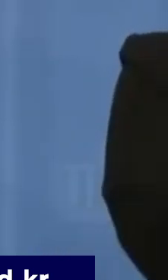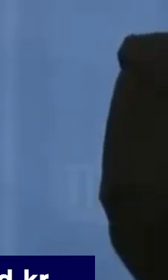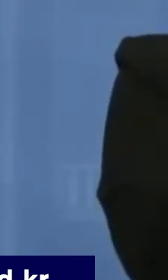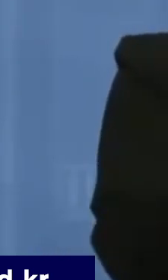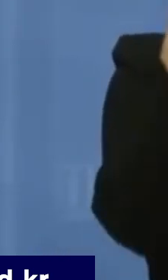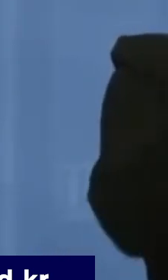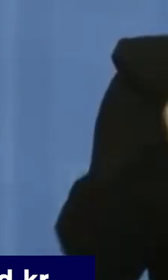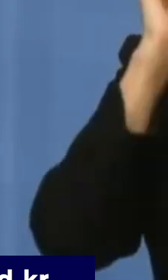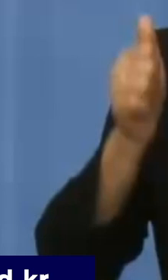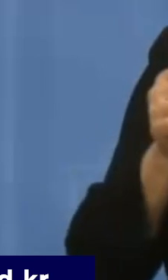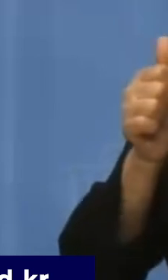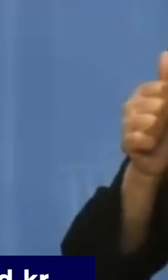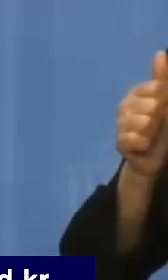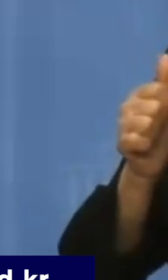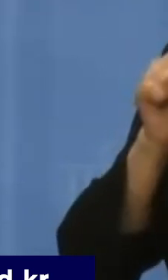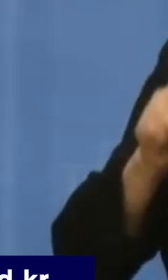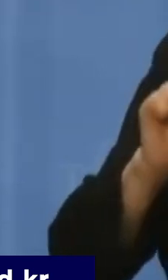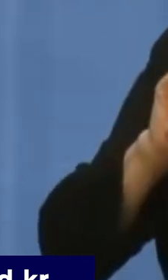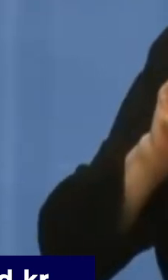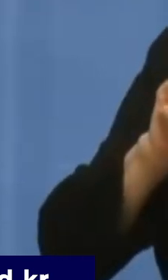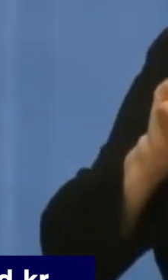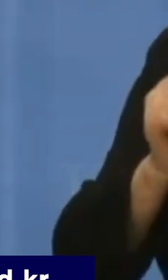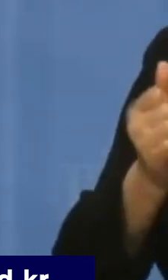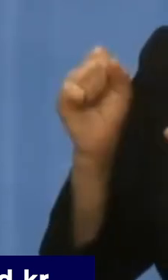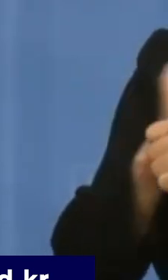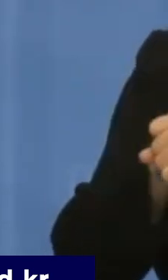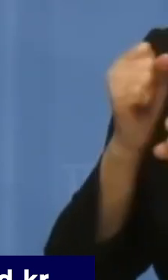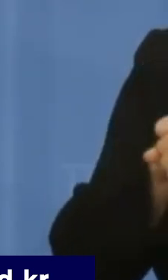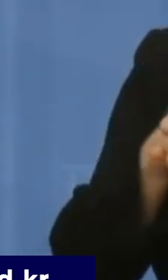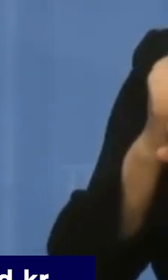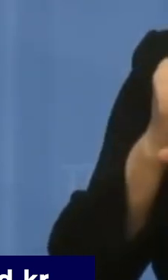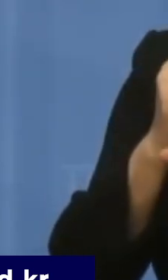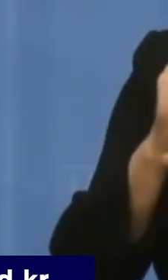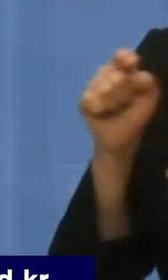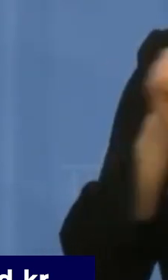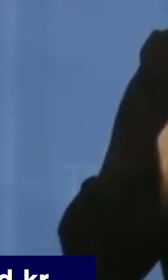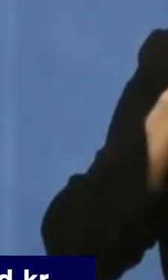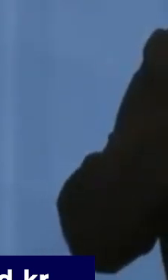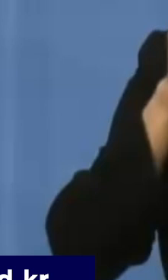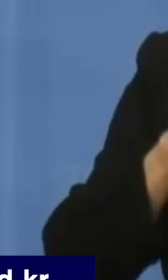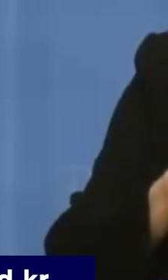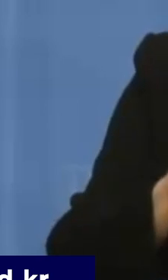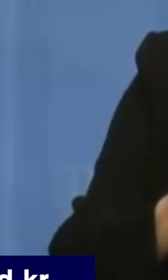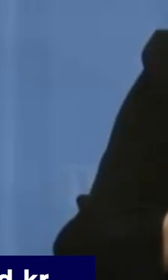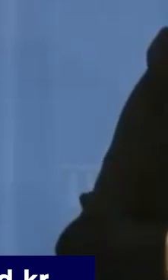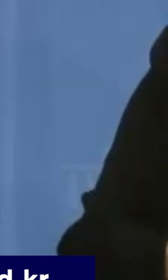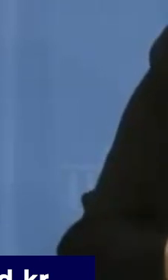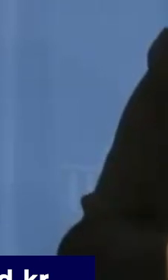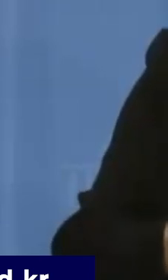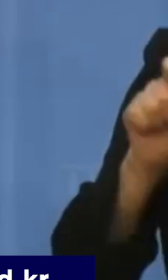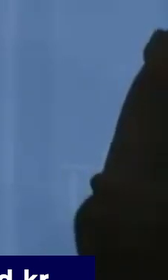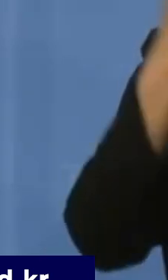의혹과 대통령 배우자 김건희 여사의 도이치모터스 주가 조작 사건 가담 의혹, 이 두 사건에